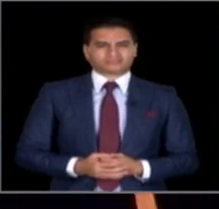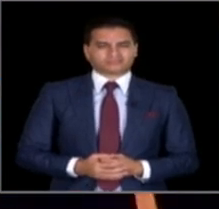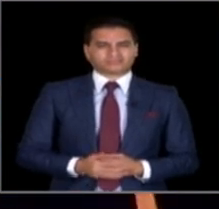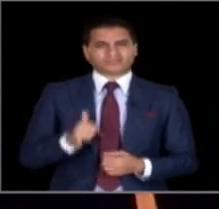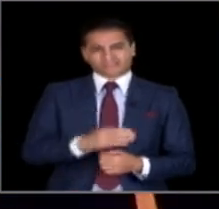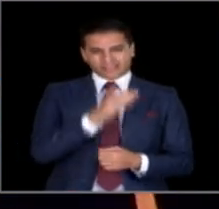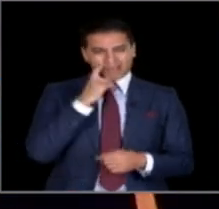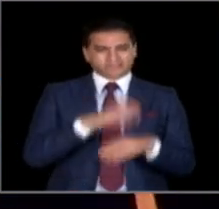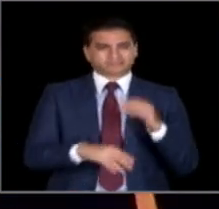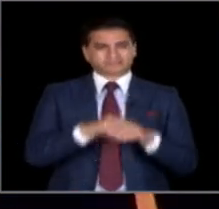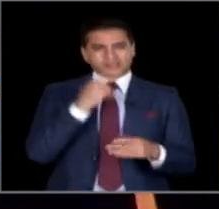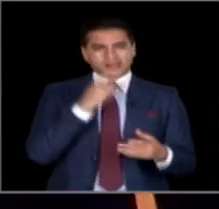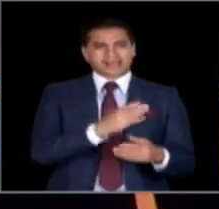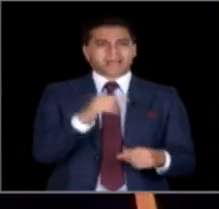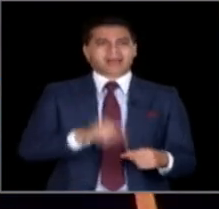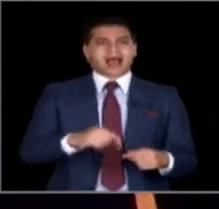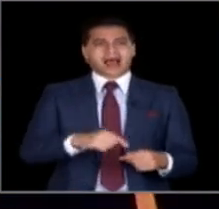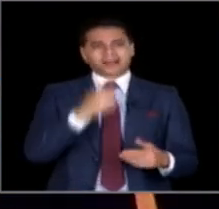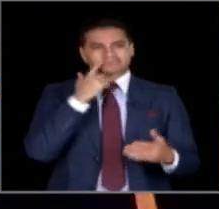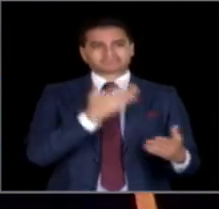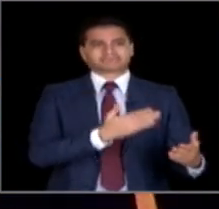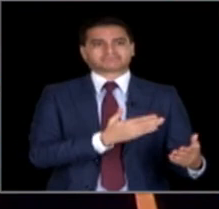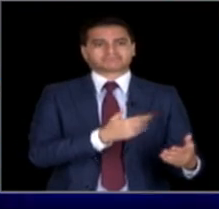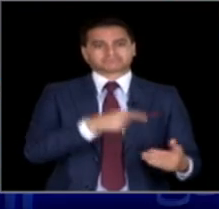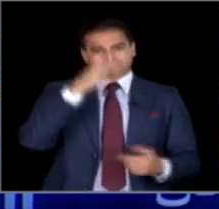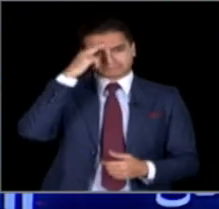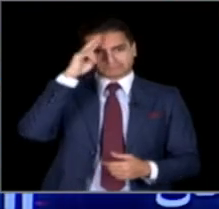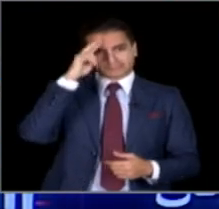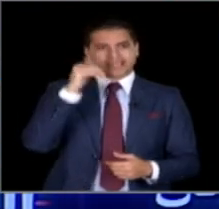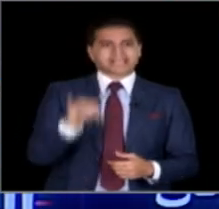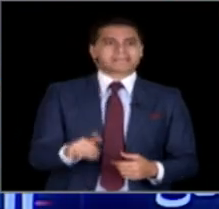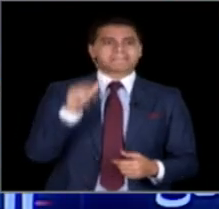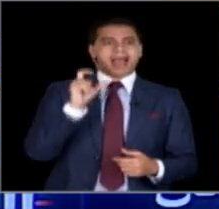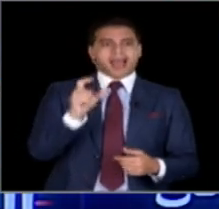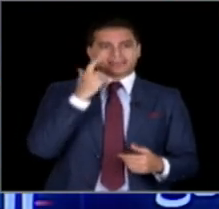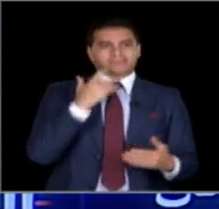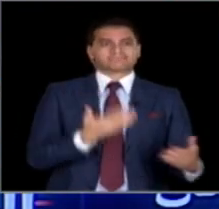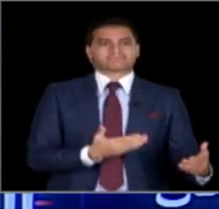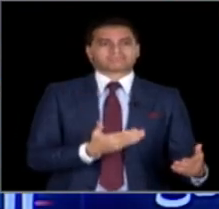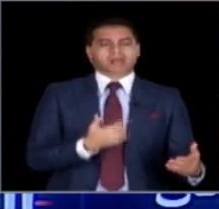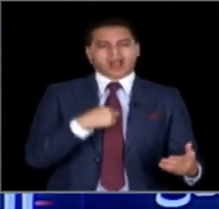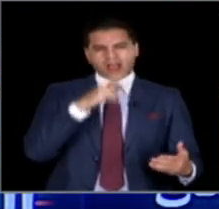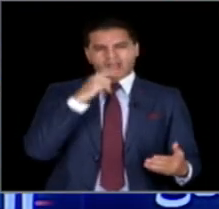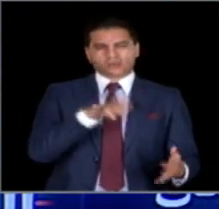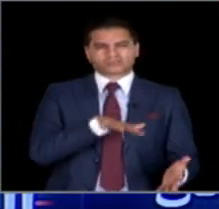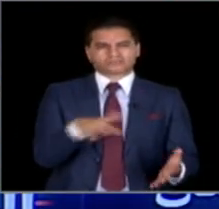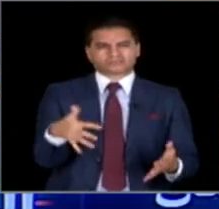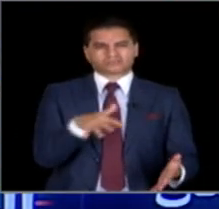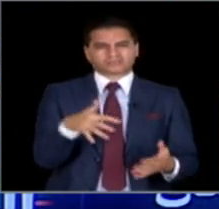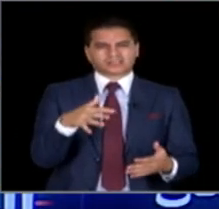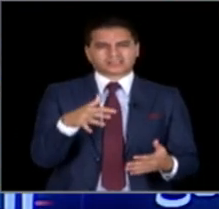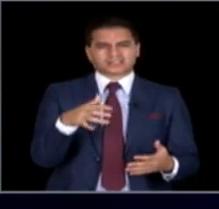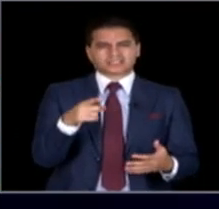في إجابة ولا فيش إجابة؟ أخد إجابة حالاً. من مين؟ من إيمان. هنقول